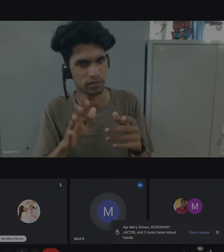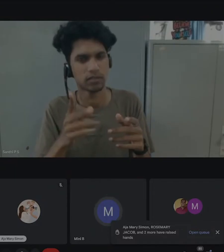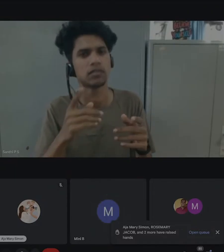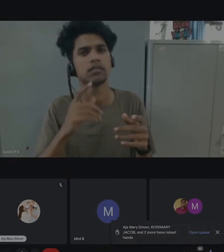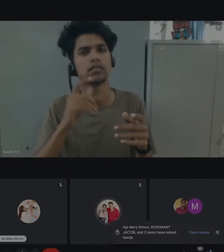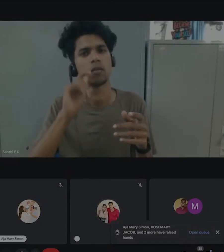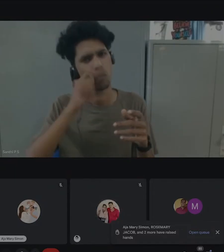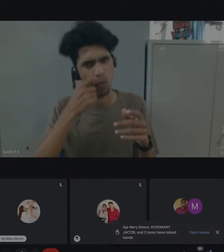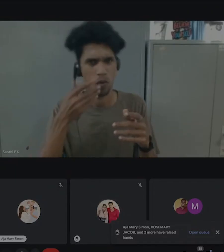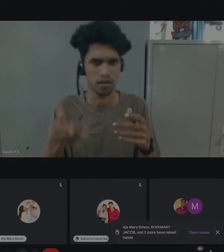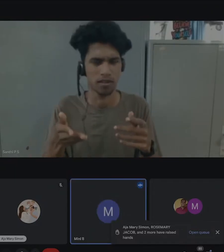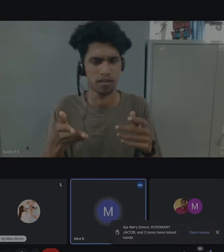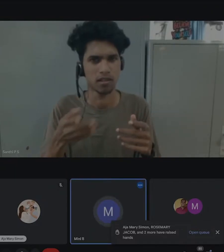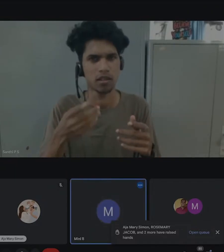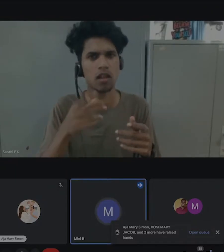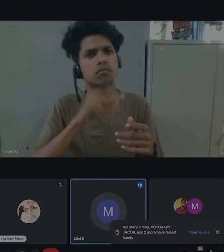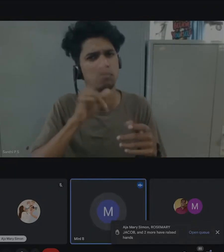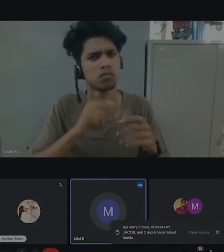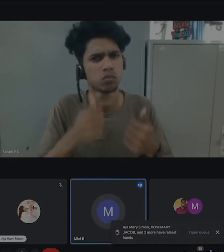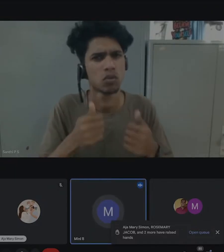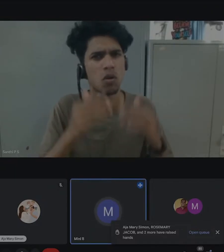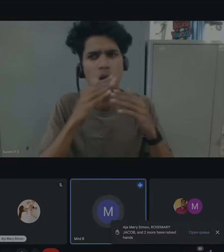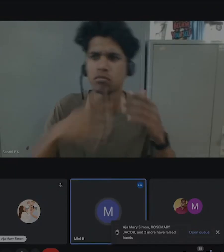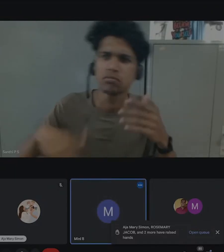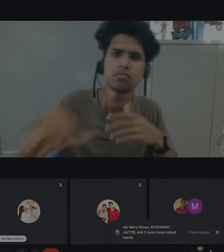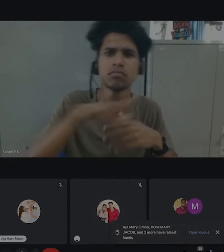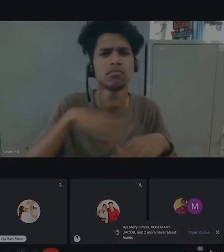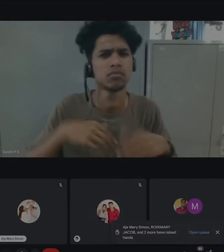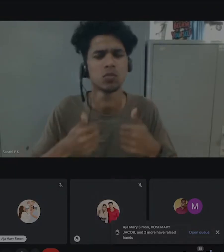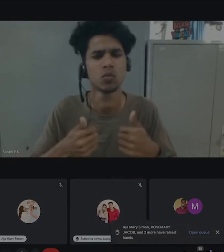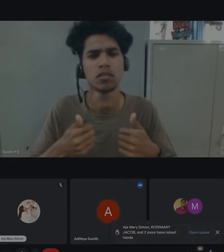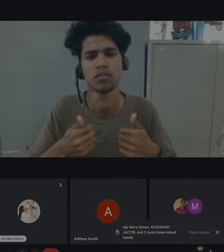ആൺകുട്ടിയാണ്, നല്ലപോലെ സംസാരിക്കും, വീട്ടിലെല്ലാം നല്ലപോലെ സംസാരിക്കും.